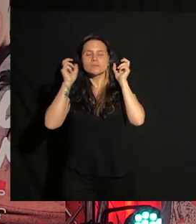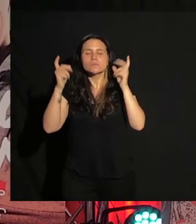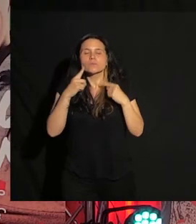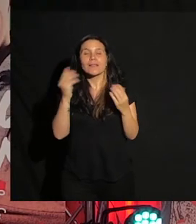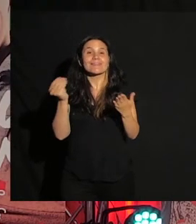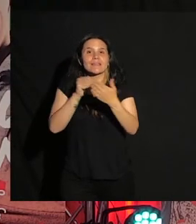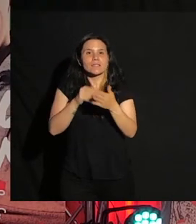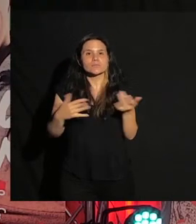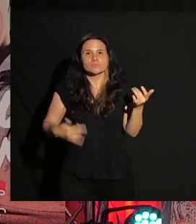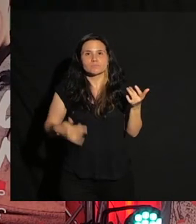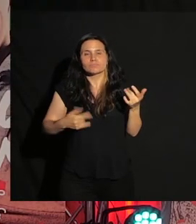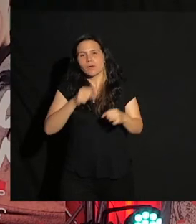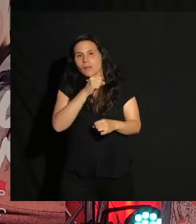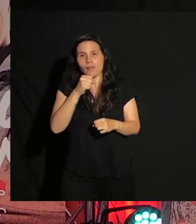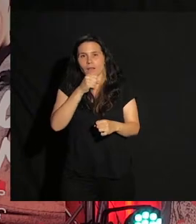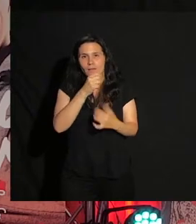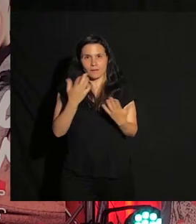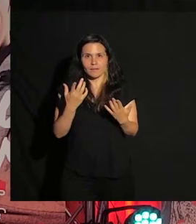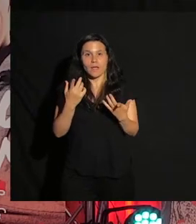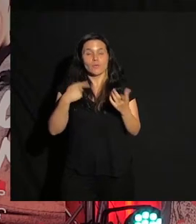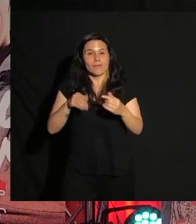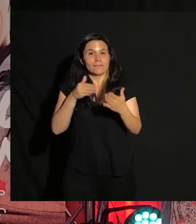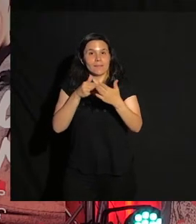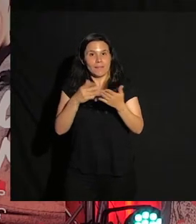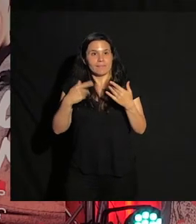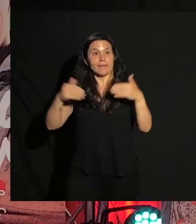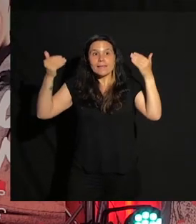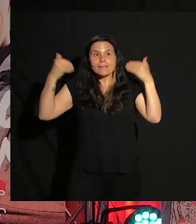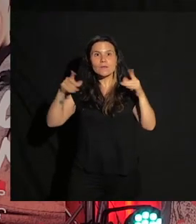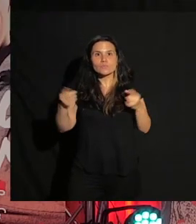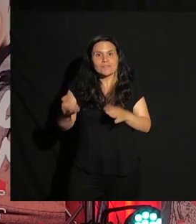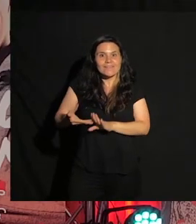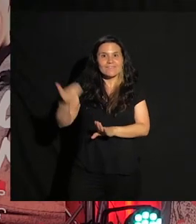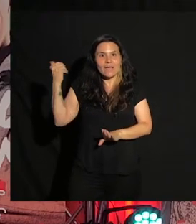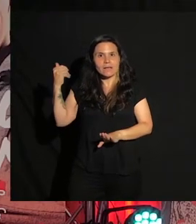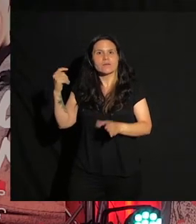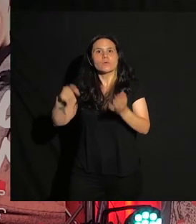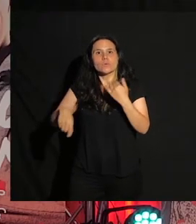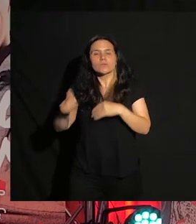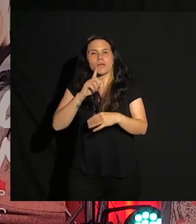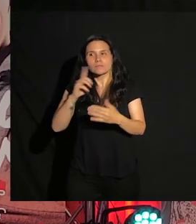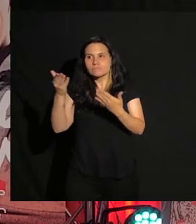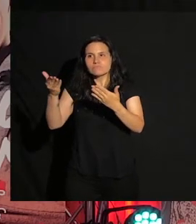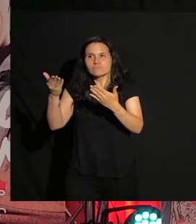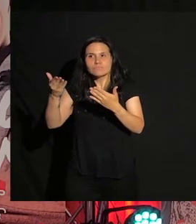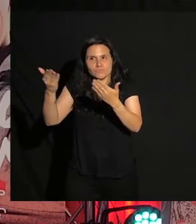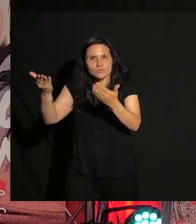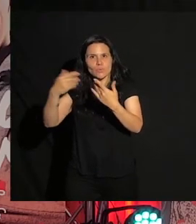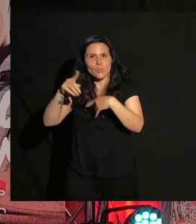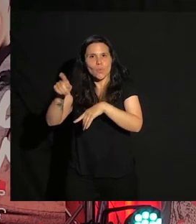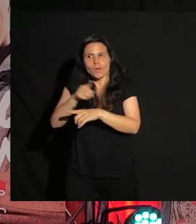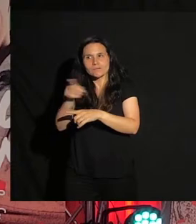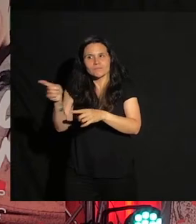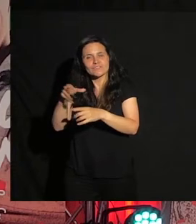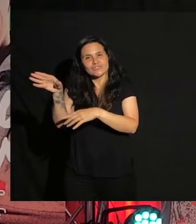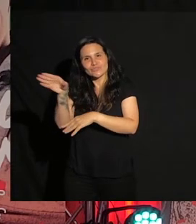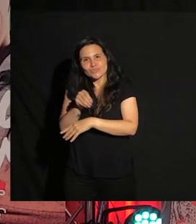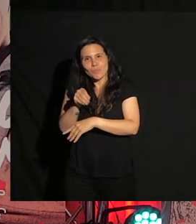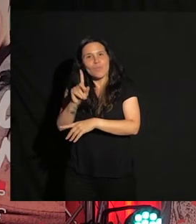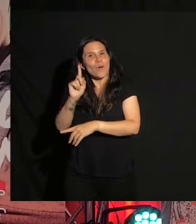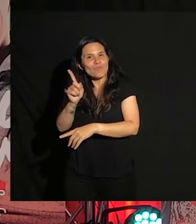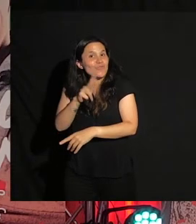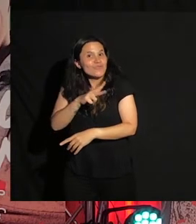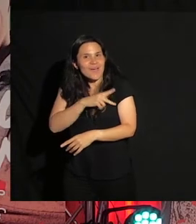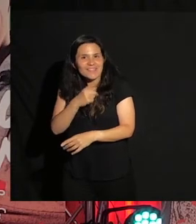gespielt. Und dann haben wir zum Schluss den Backing-Track rausgeschnitten und dann hört man unsere Schülerinnen und Schüler, wie sie das Stück spielen. Zusammen und doch nicht